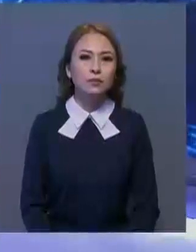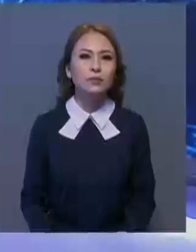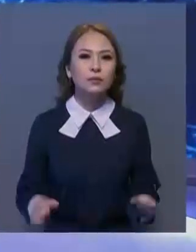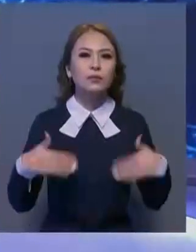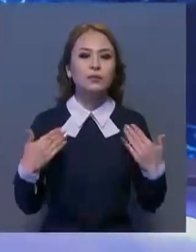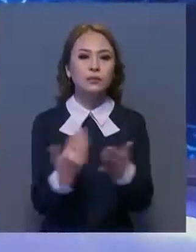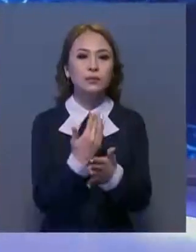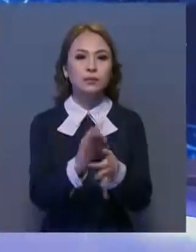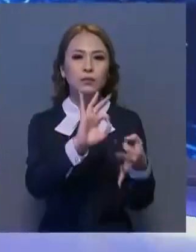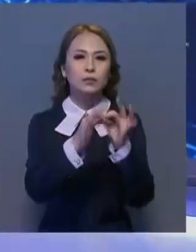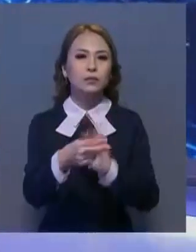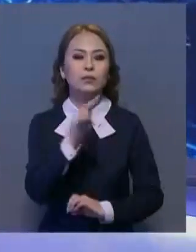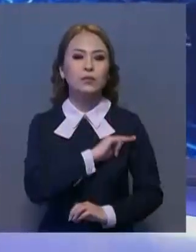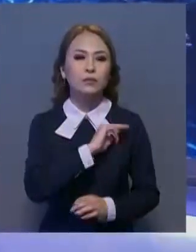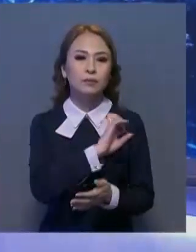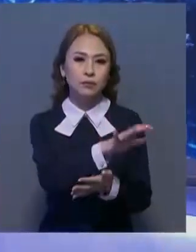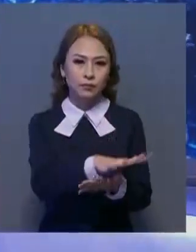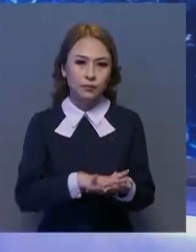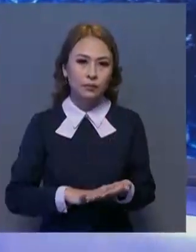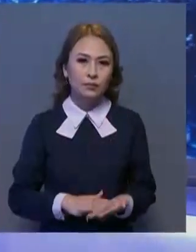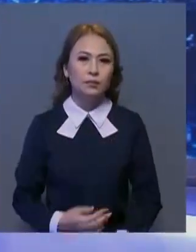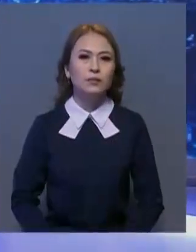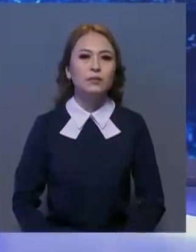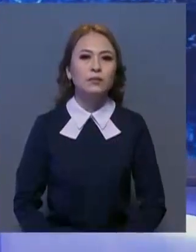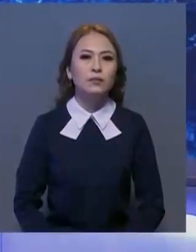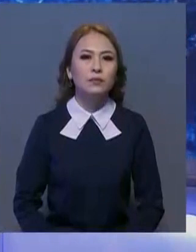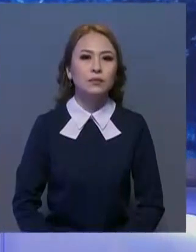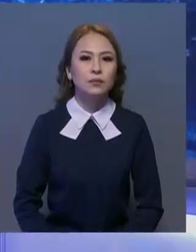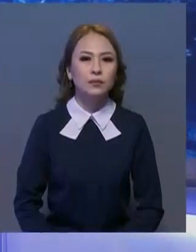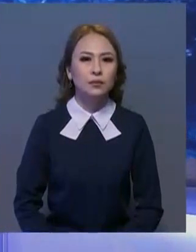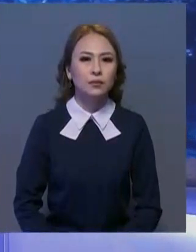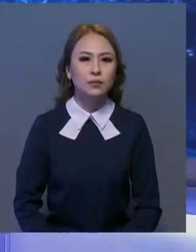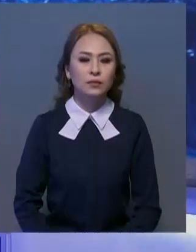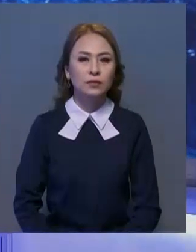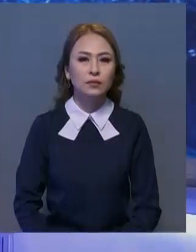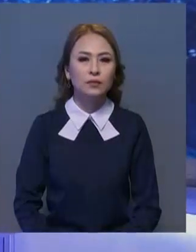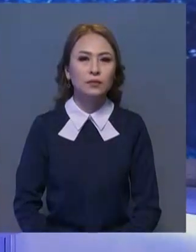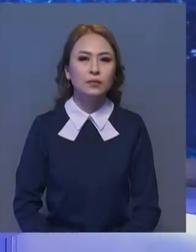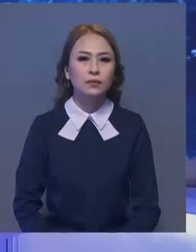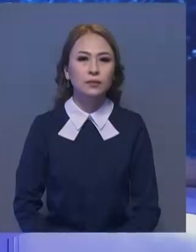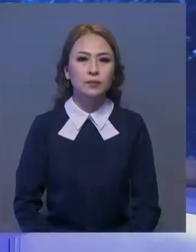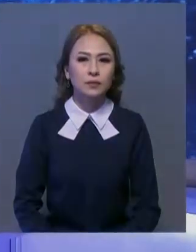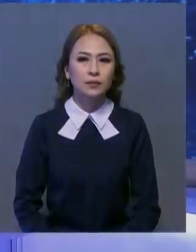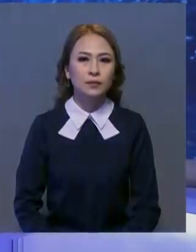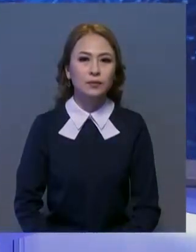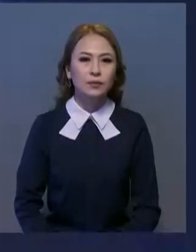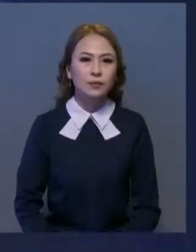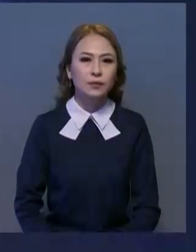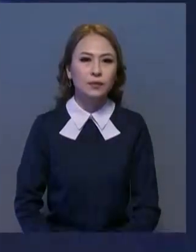Қайырлы күн, ақпараттық арна тікелей эфирінде жұмысын жалғастырады. Студияда Лаура Қуанышқызы, сурд аудармада Жанбота Сәрсенбаева.